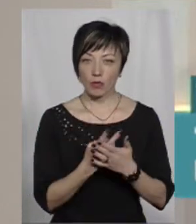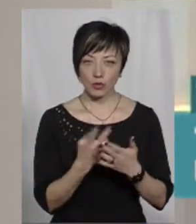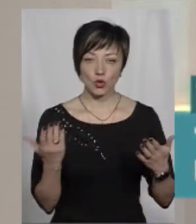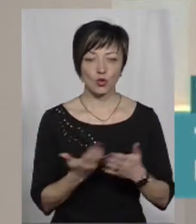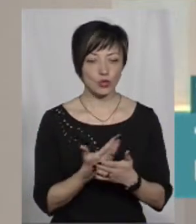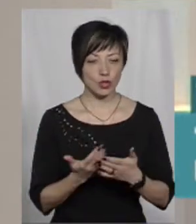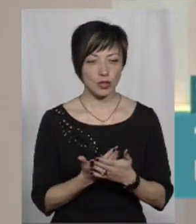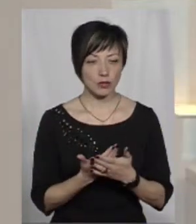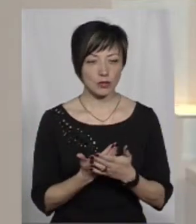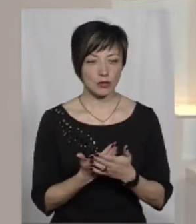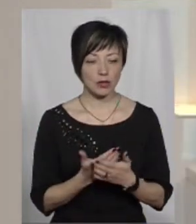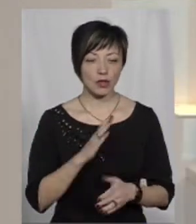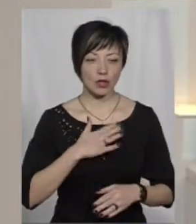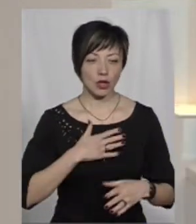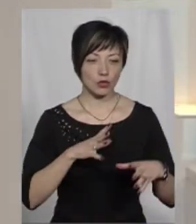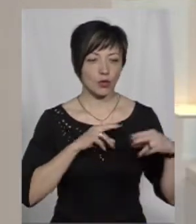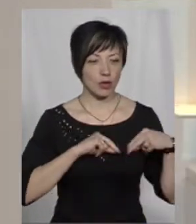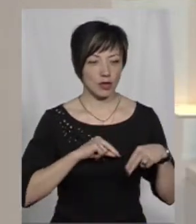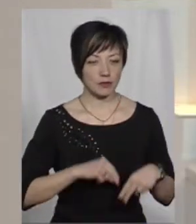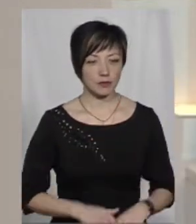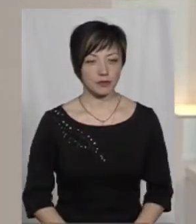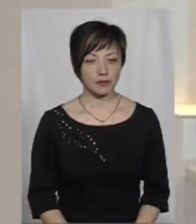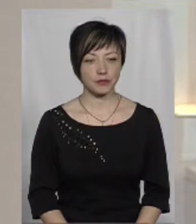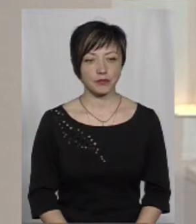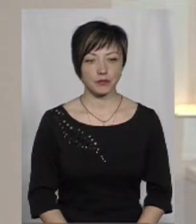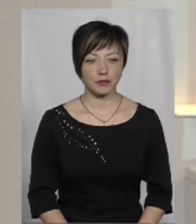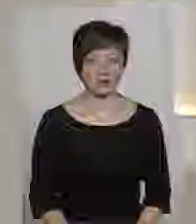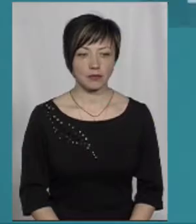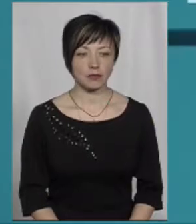переглянути сюжет нашої колеги Тетяни Ворожцової.